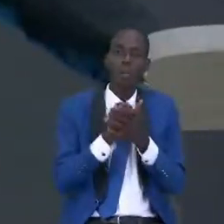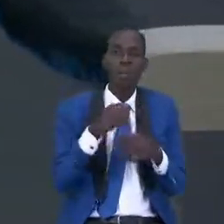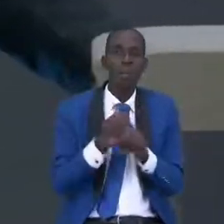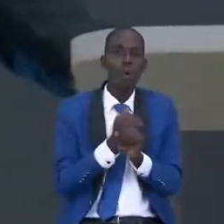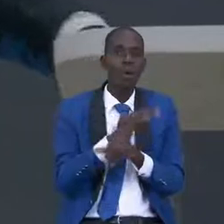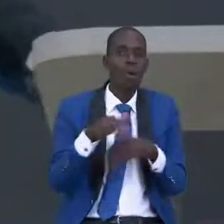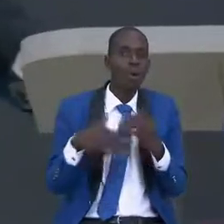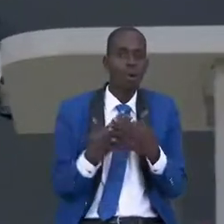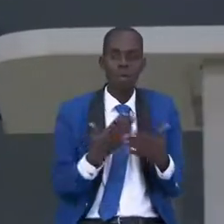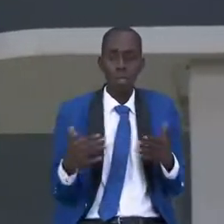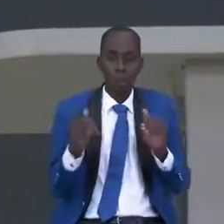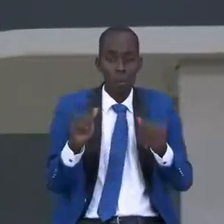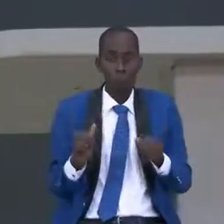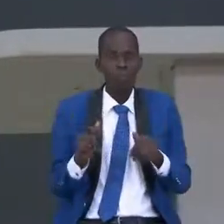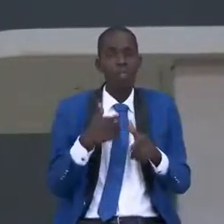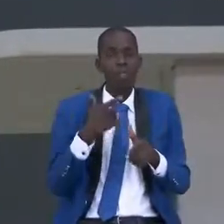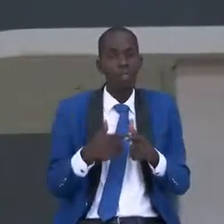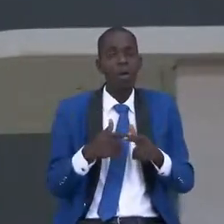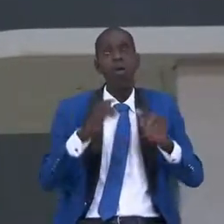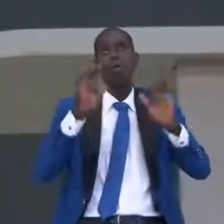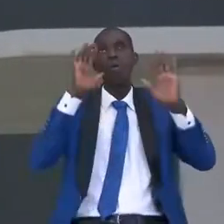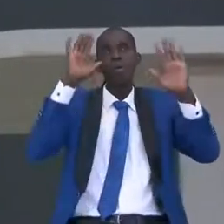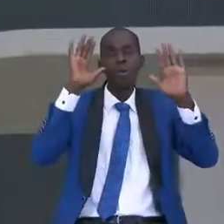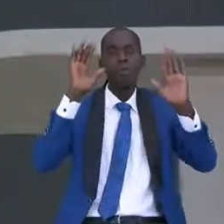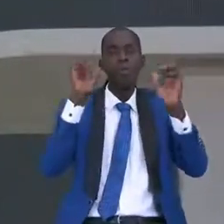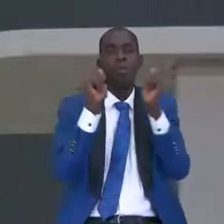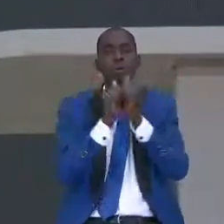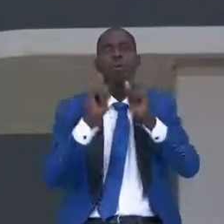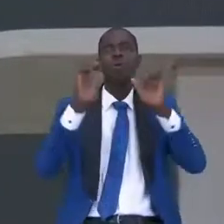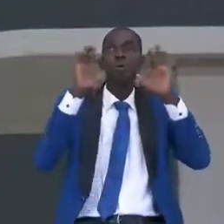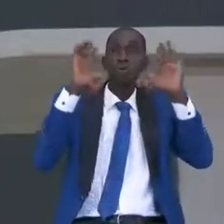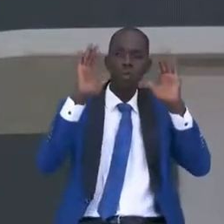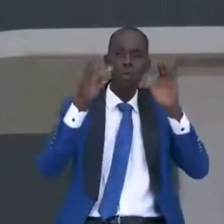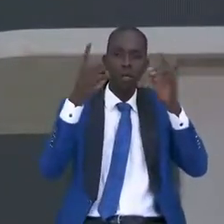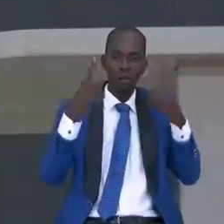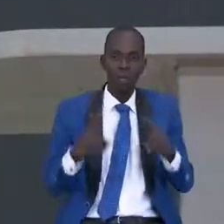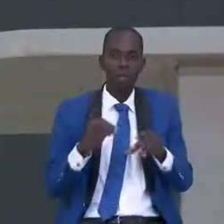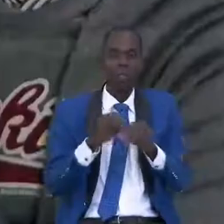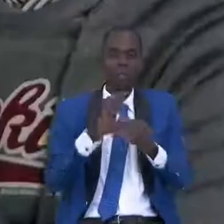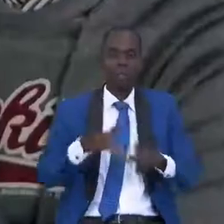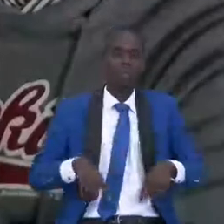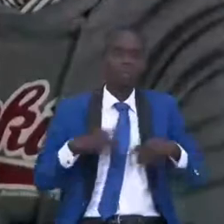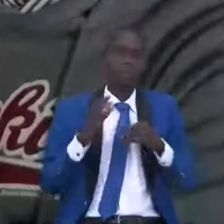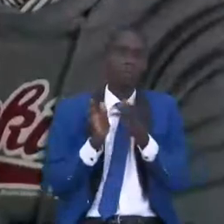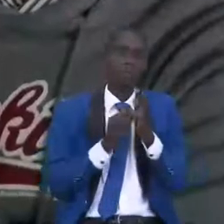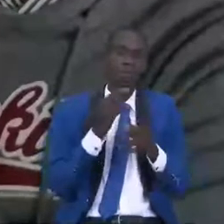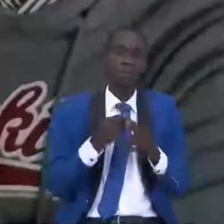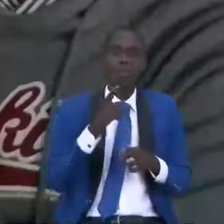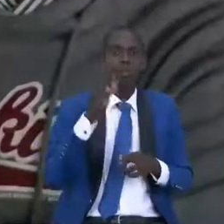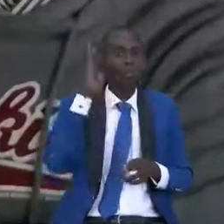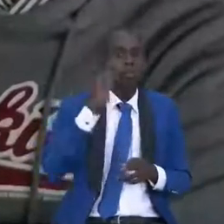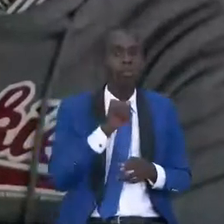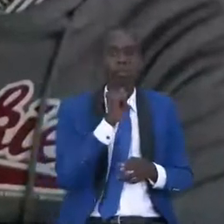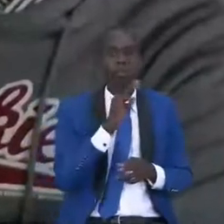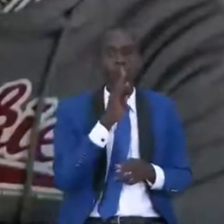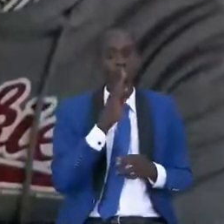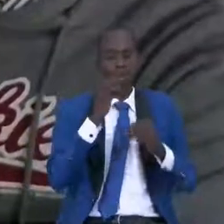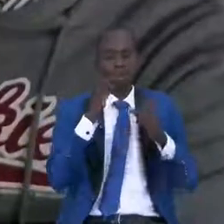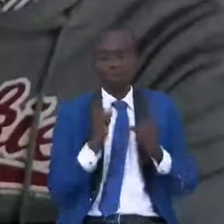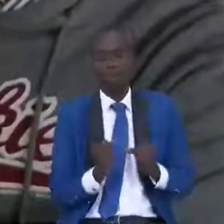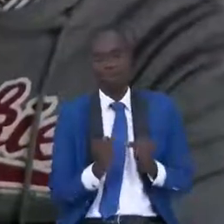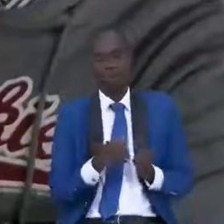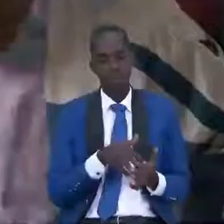le prodige des prodiges dans ta vie, tu ne seras pas en haut et en bas. Je ne serai